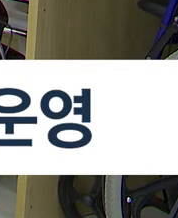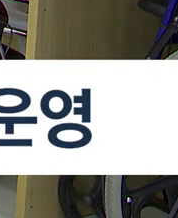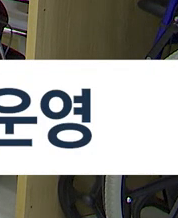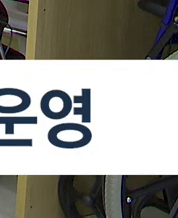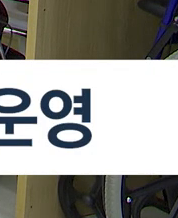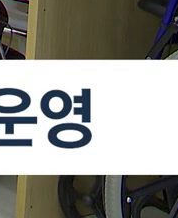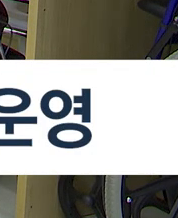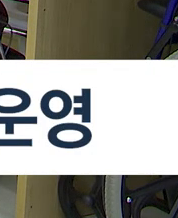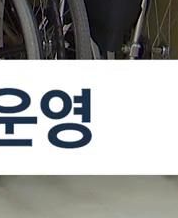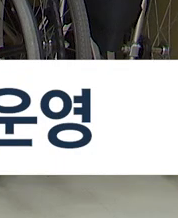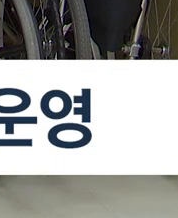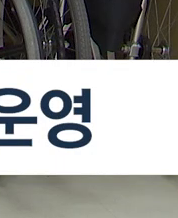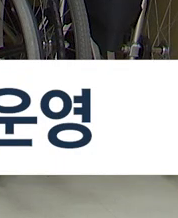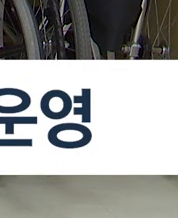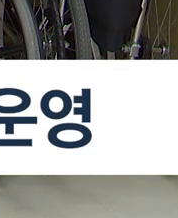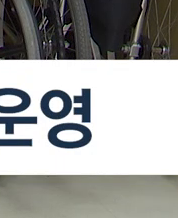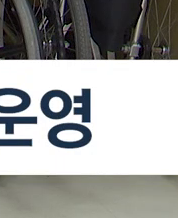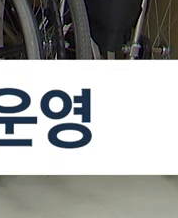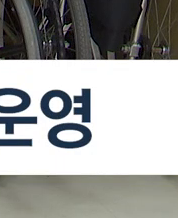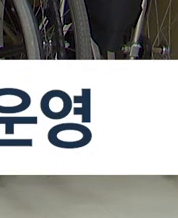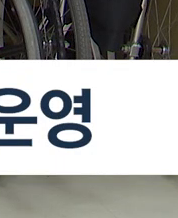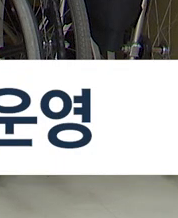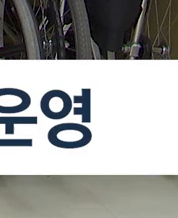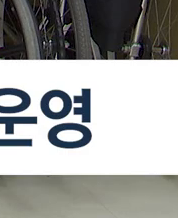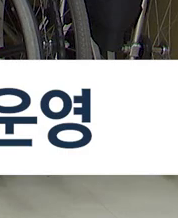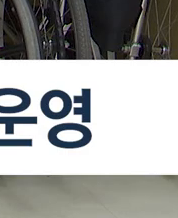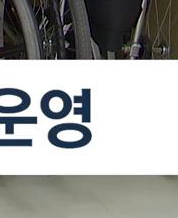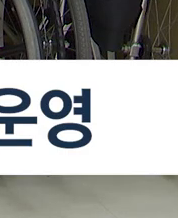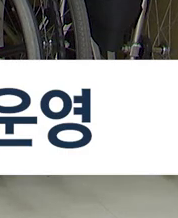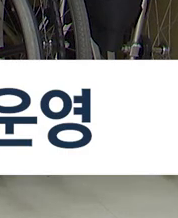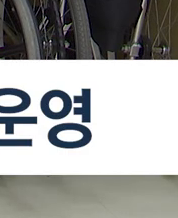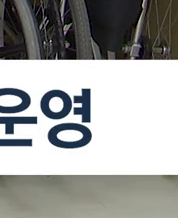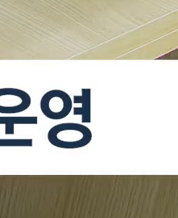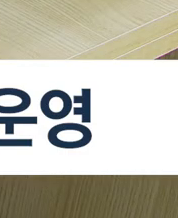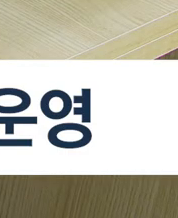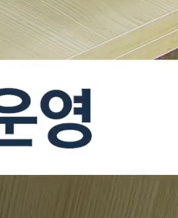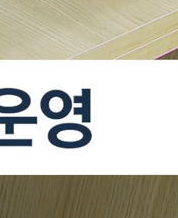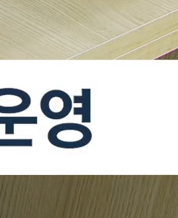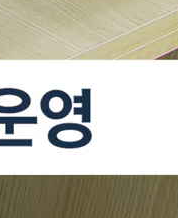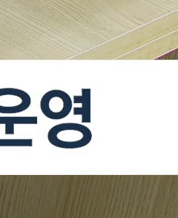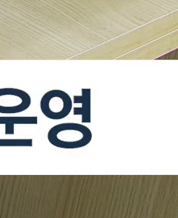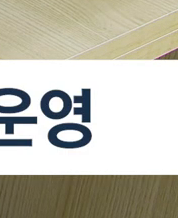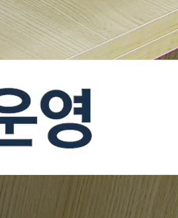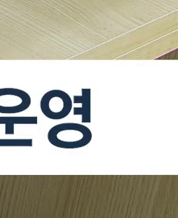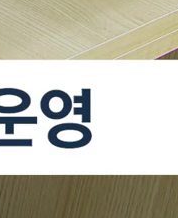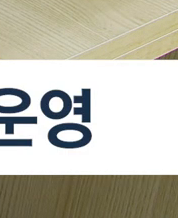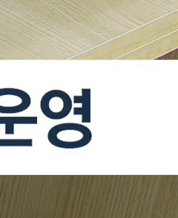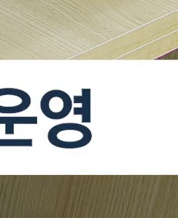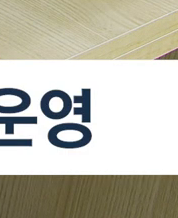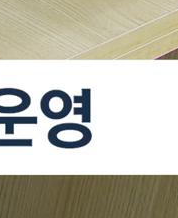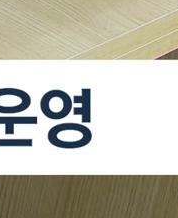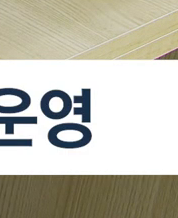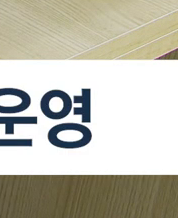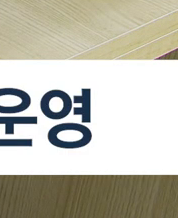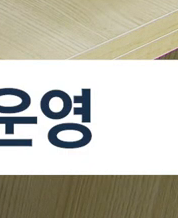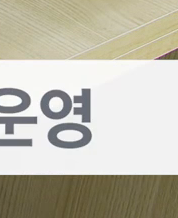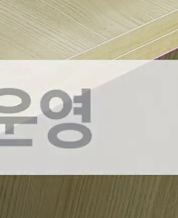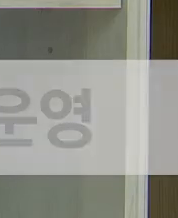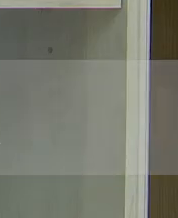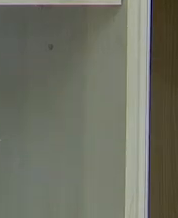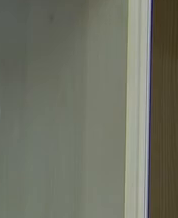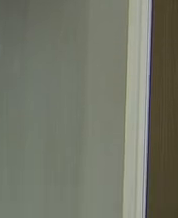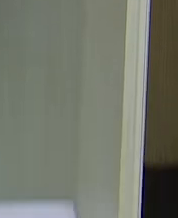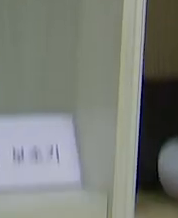강서구는 갑작스럽게 재활보조기구가 필요한 구민들을 위해 지난 2018년부터 재활보조기구 무료 대여 서비스를 운영하고